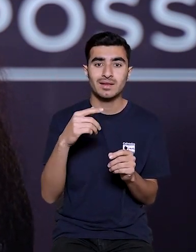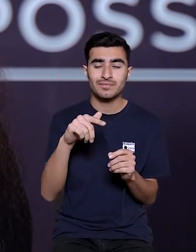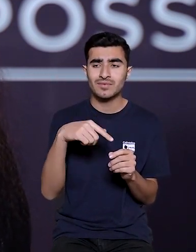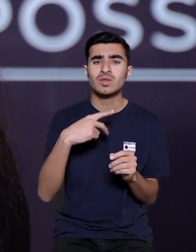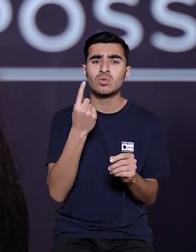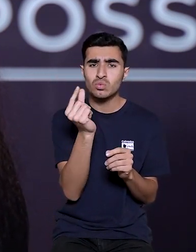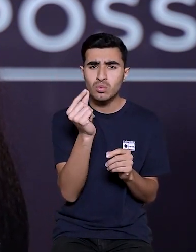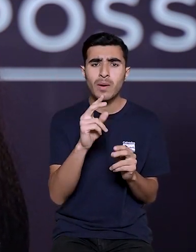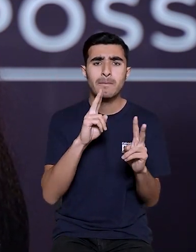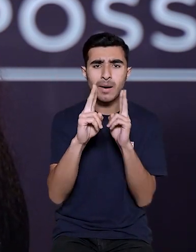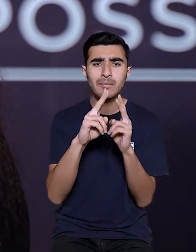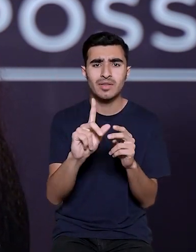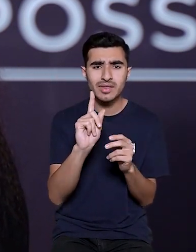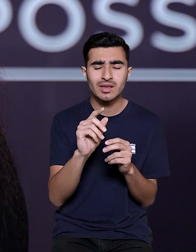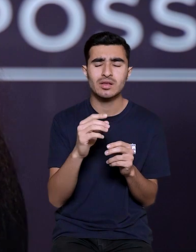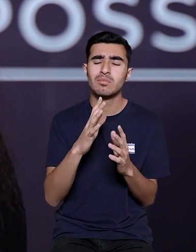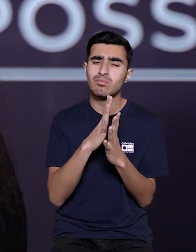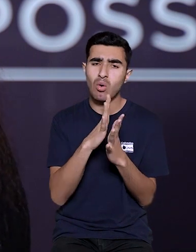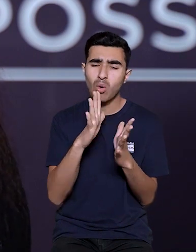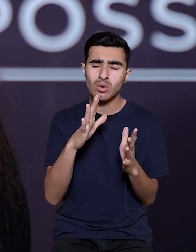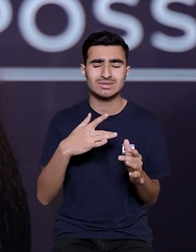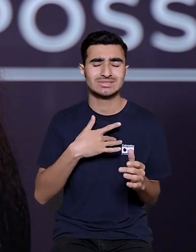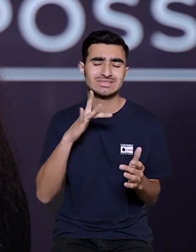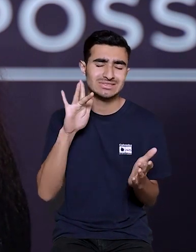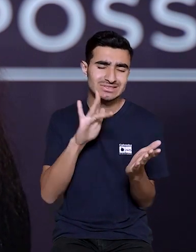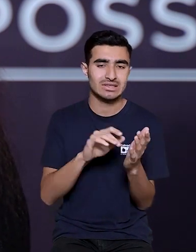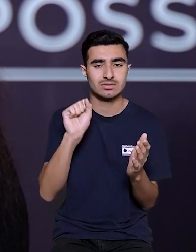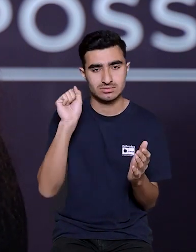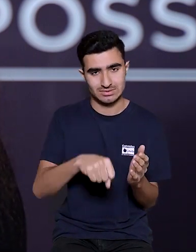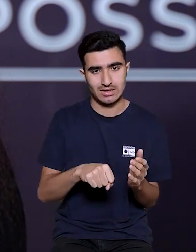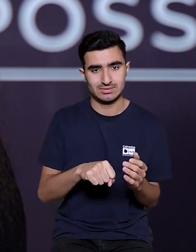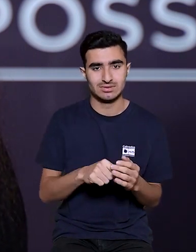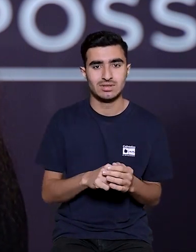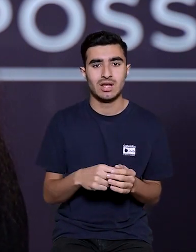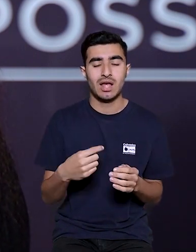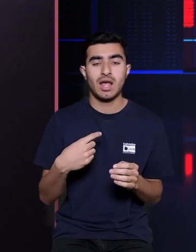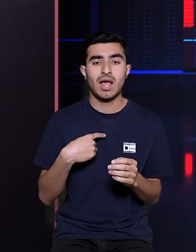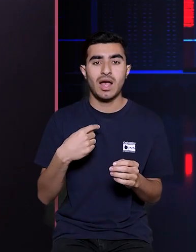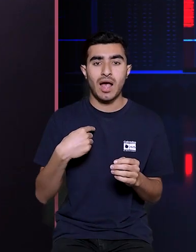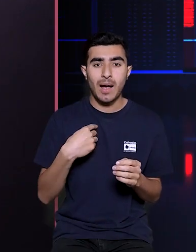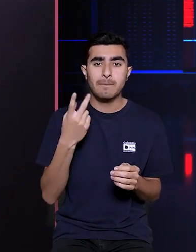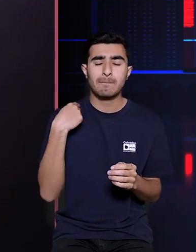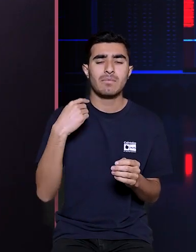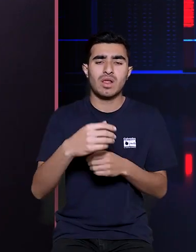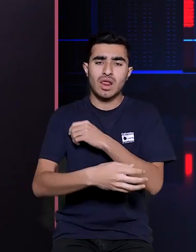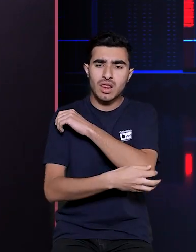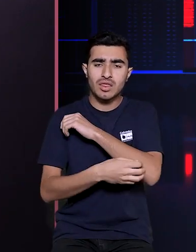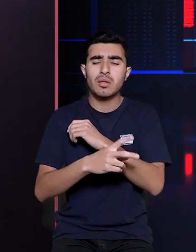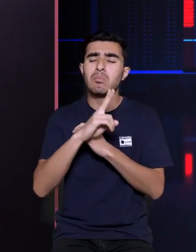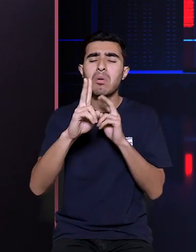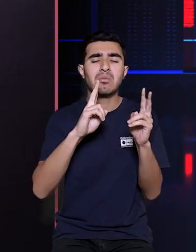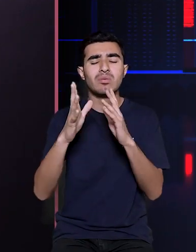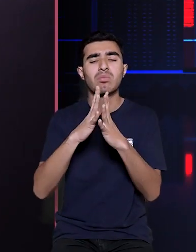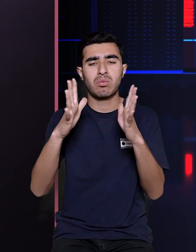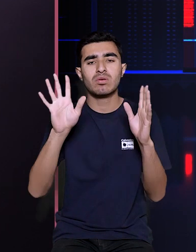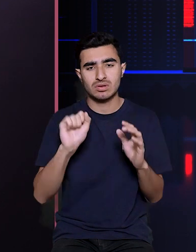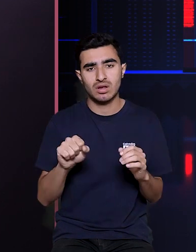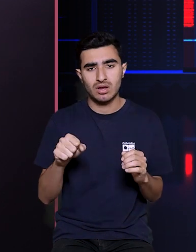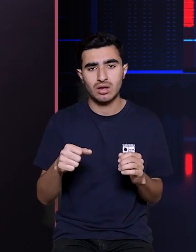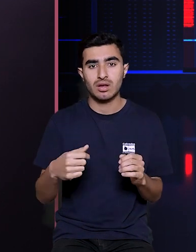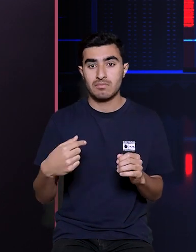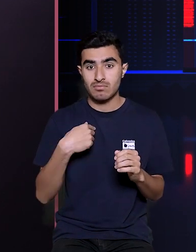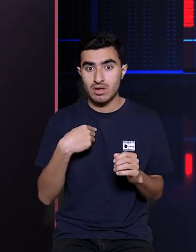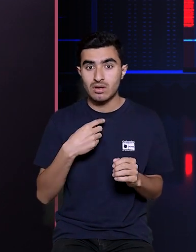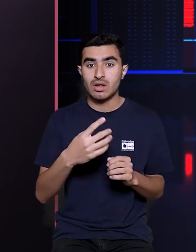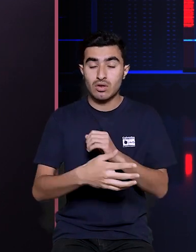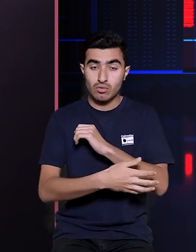कि कुछ बातें बहुत टच कर जाती हैं हम जैसे लोगों को। हम गुर्बत की बहुत बातें करते हैं। मैं गुर्बत